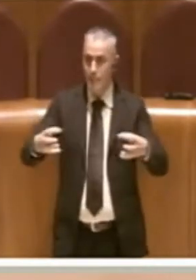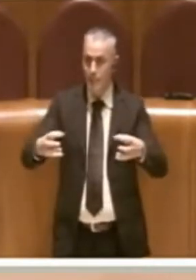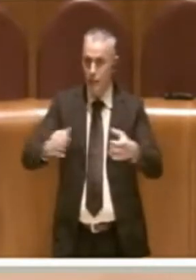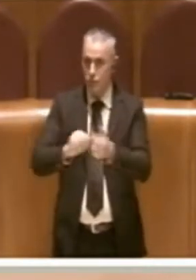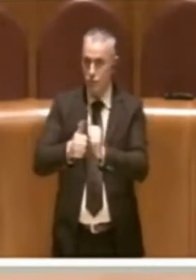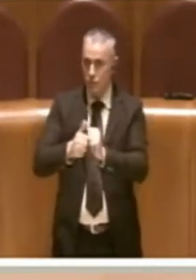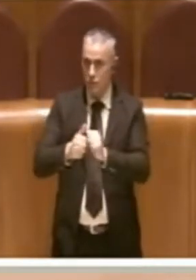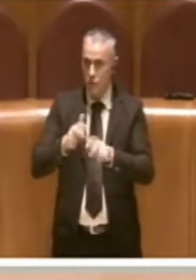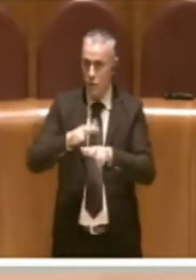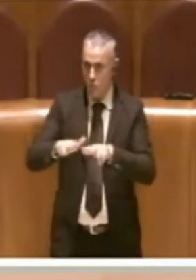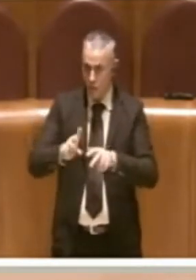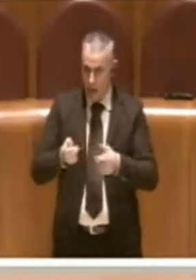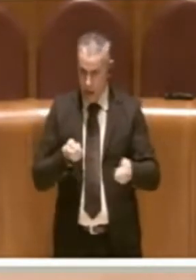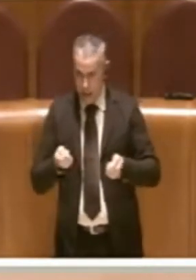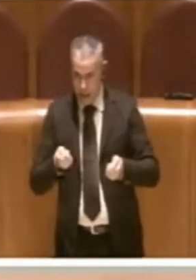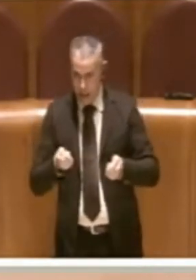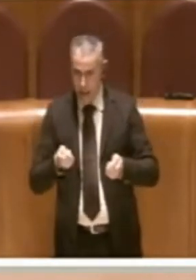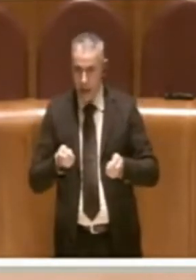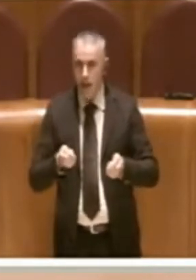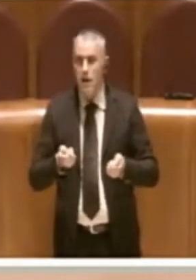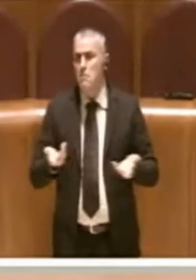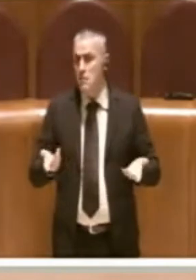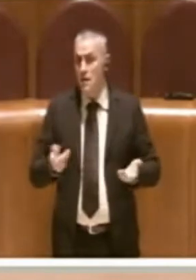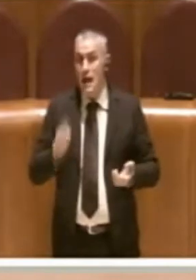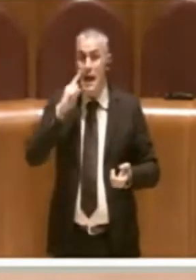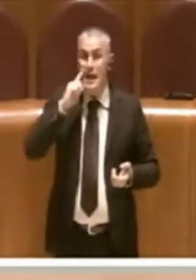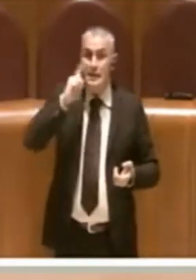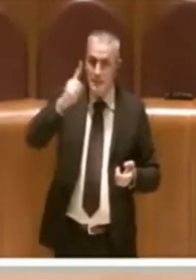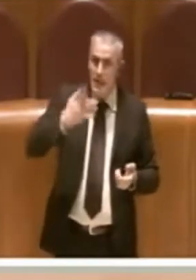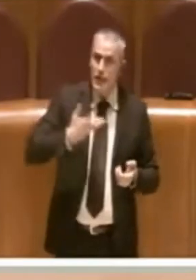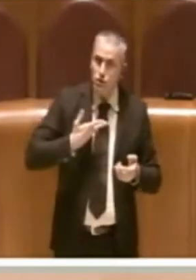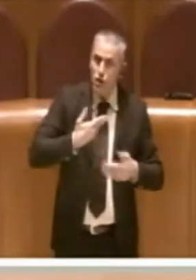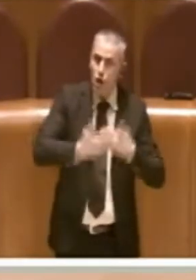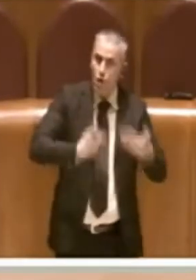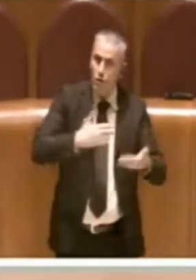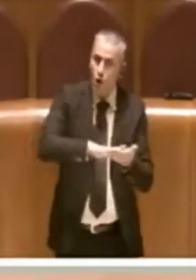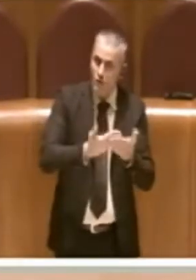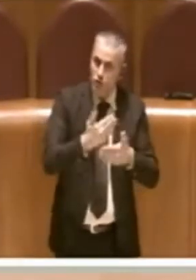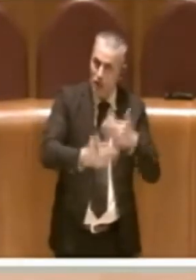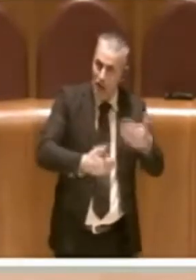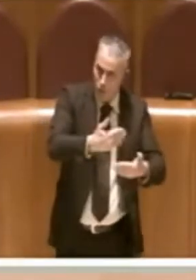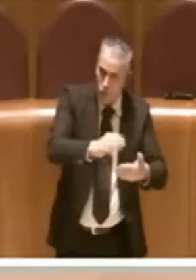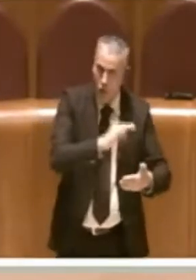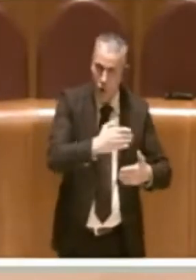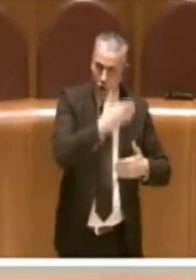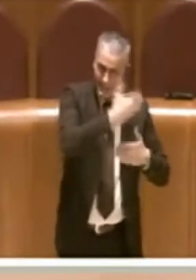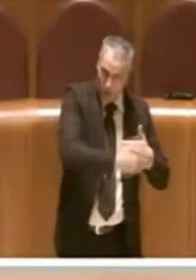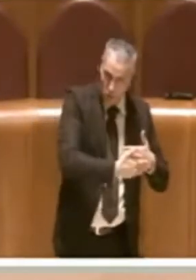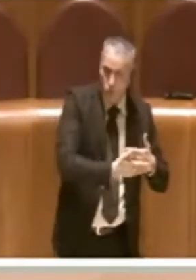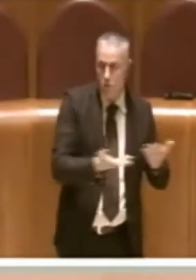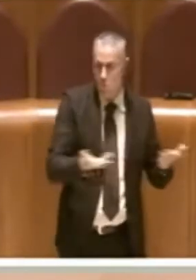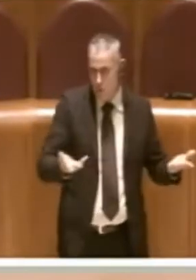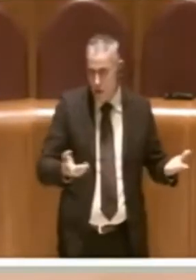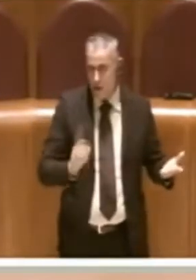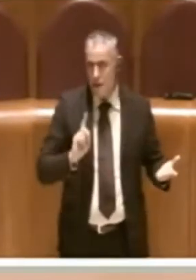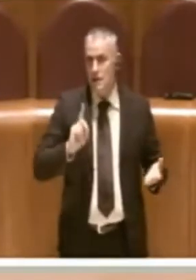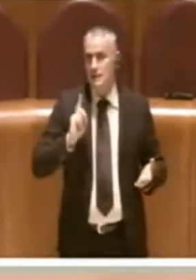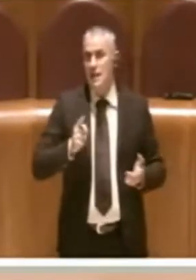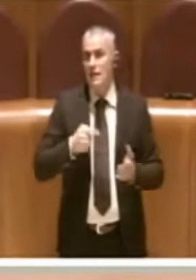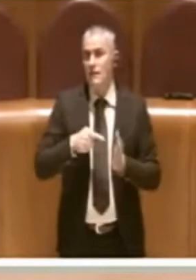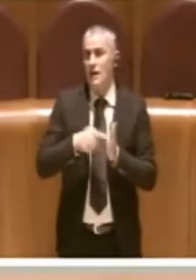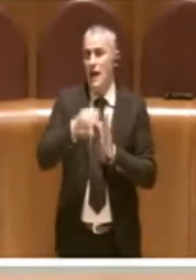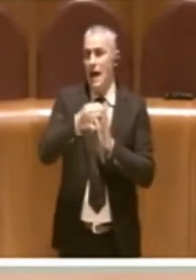comunale, quindi non con concessioni in essere, nemmeno con concessioni scadute, ma alle quali si possa applicare